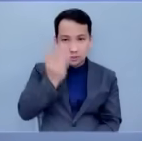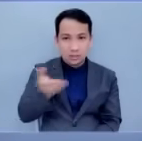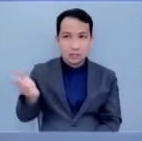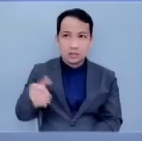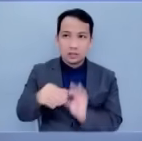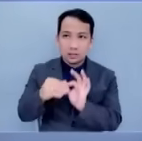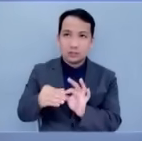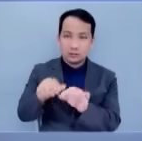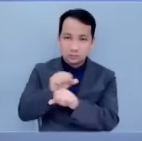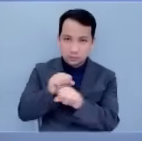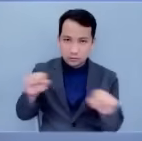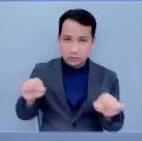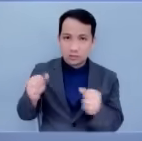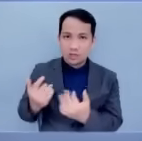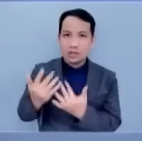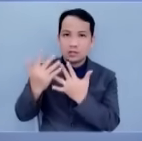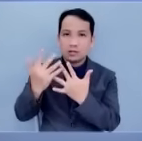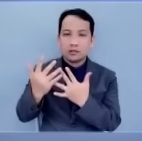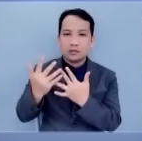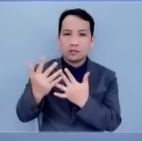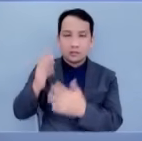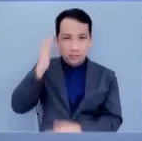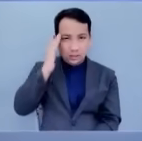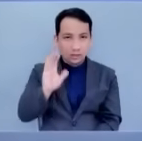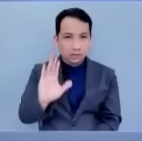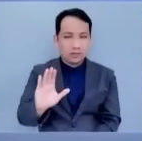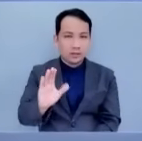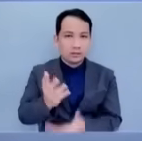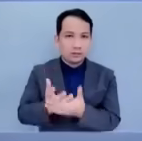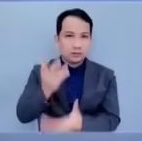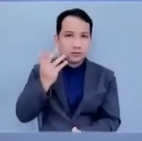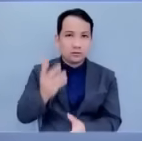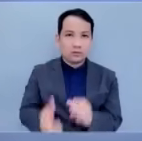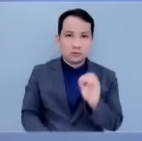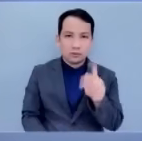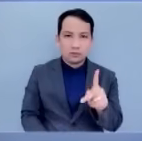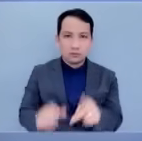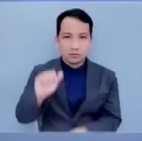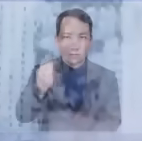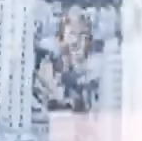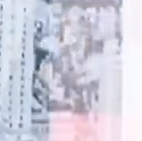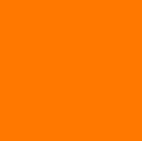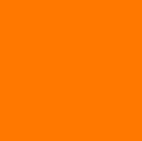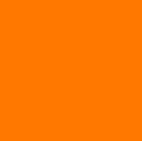kaligtasan sa sunog ay kay Yamanan. Kay? Okay.